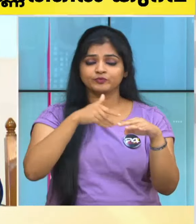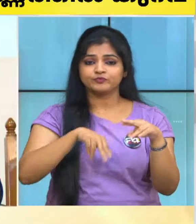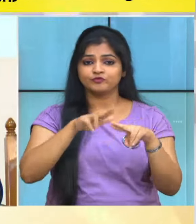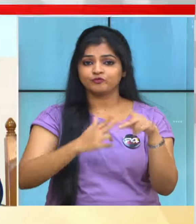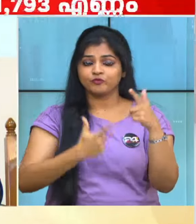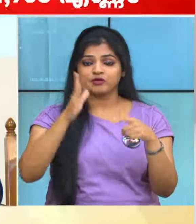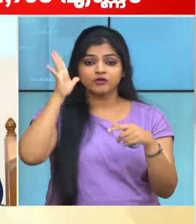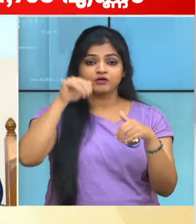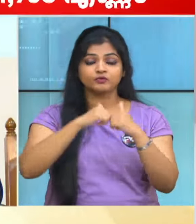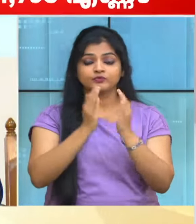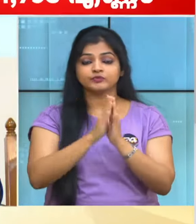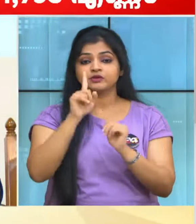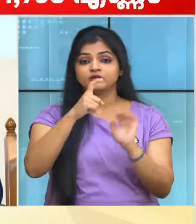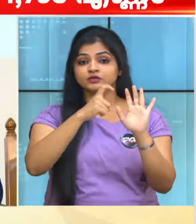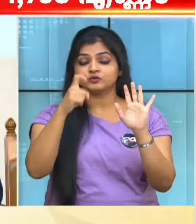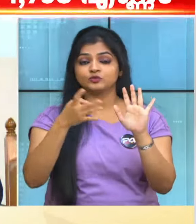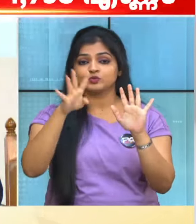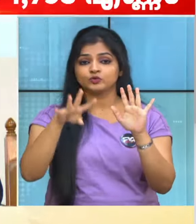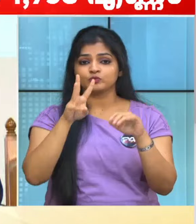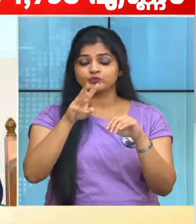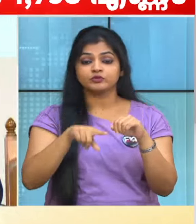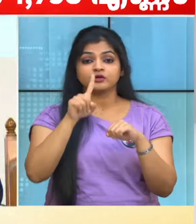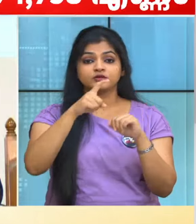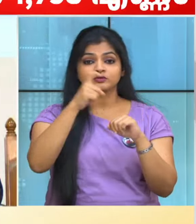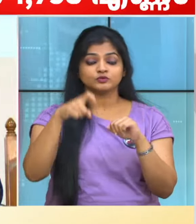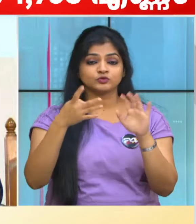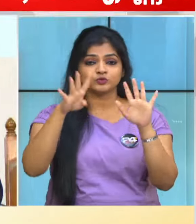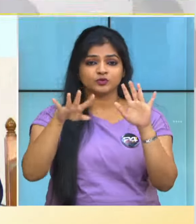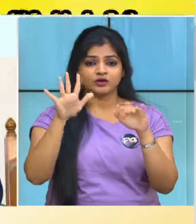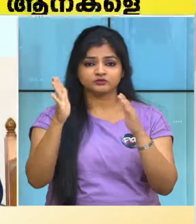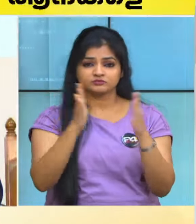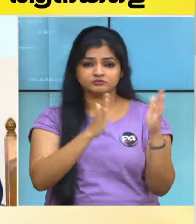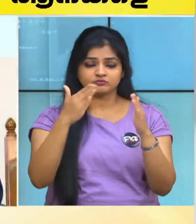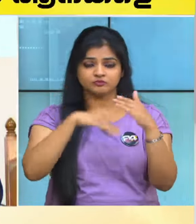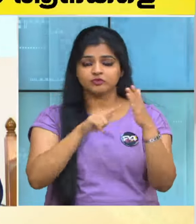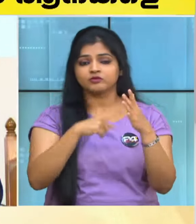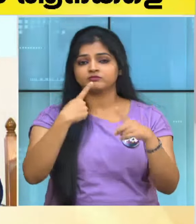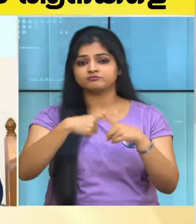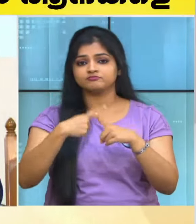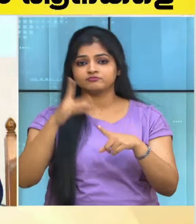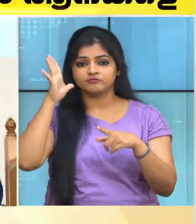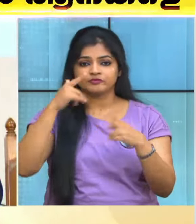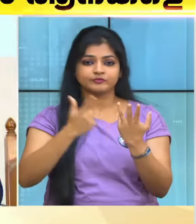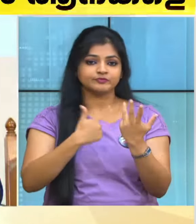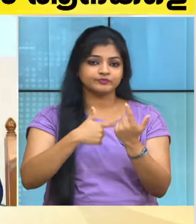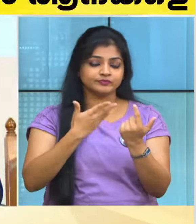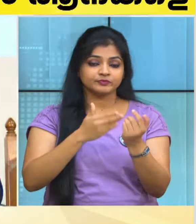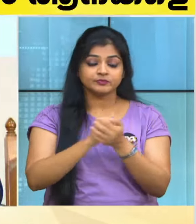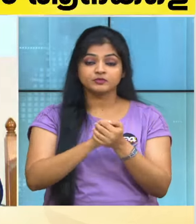അത് 1793 നും 1795 നും ഇടയിൽ എന്നുള്ളതാണ് മന്ത്രി വ്യക്തമാക്കിയ ഒരു കാര്യം ഒപ്പം